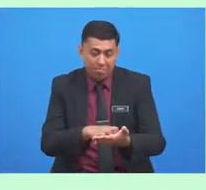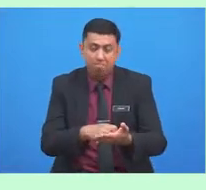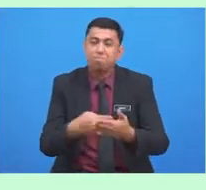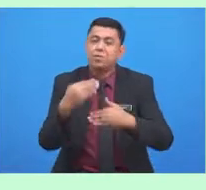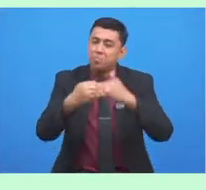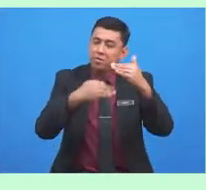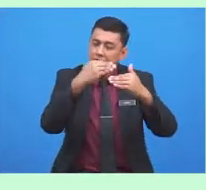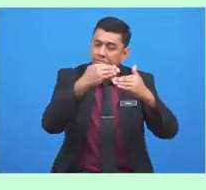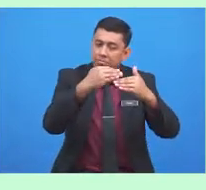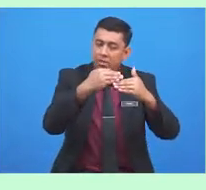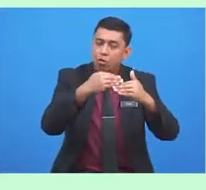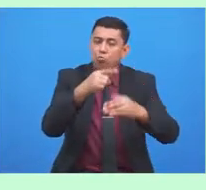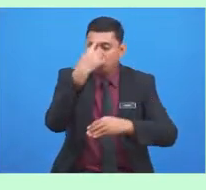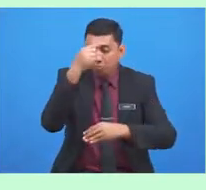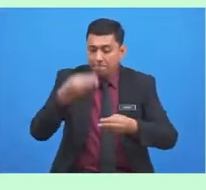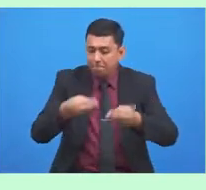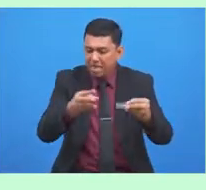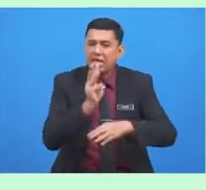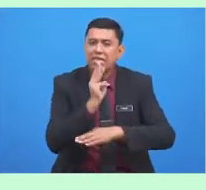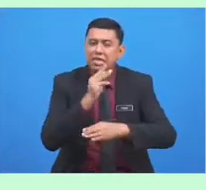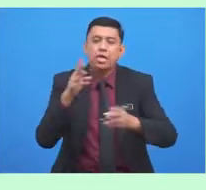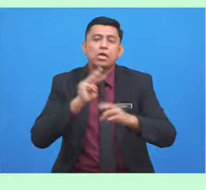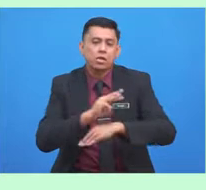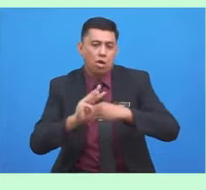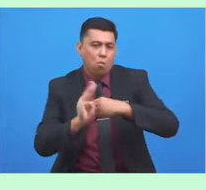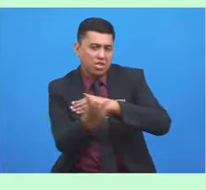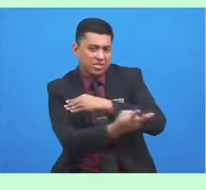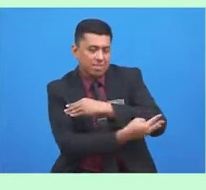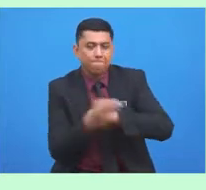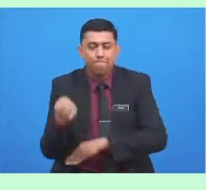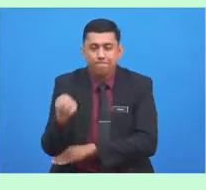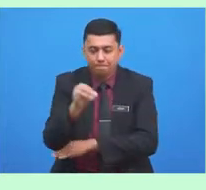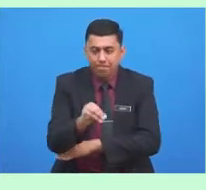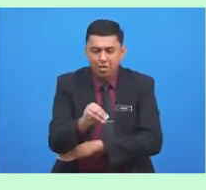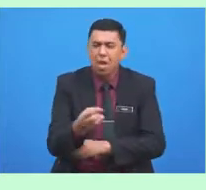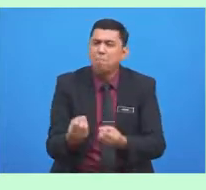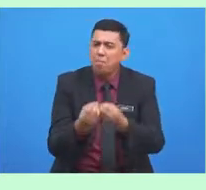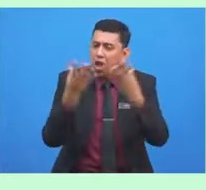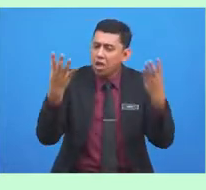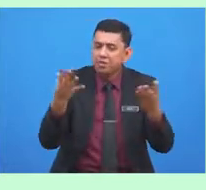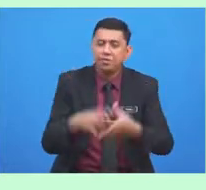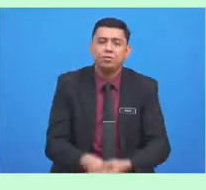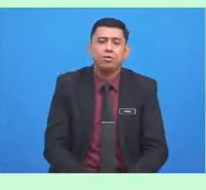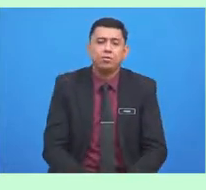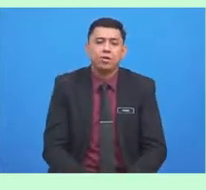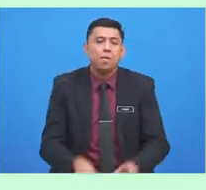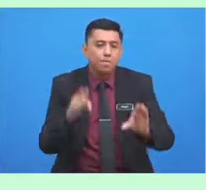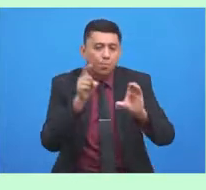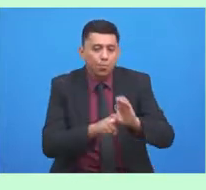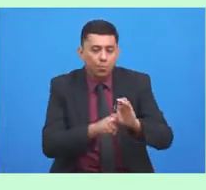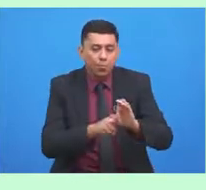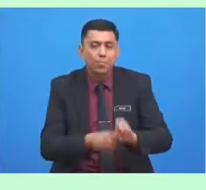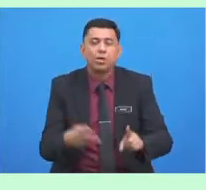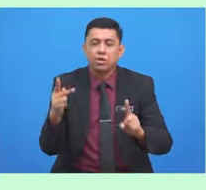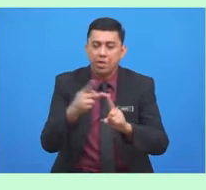kepada kawasan tanaman. Aktiviti pertanian merupakan sektor yang paling banyak bergantung kepada